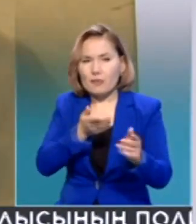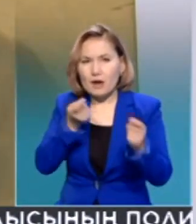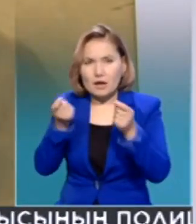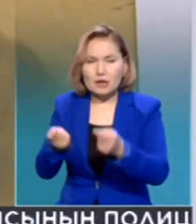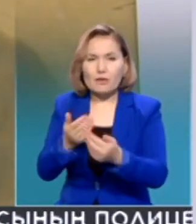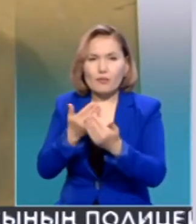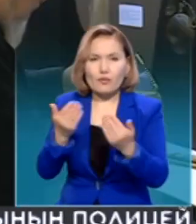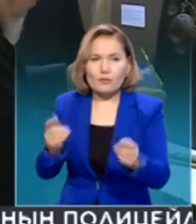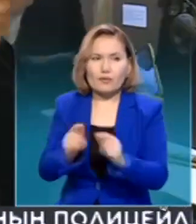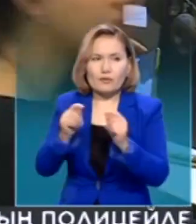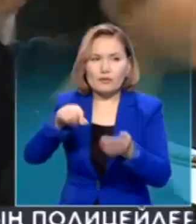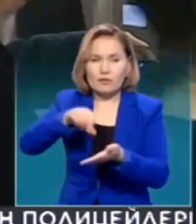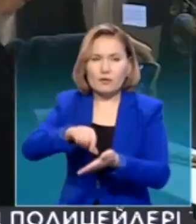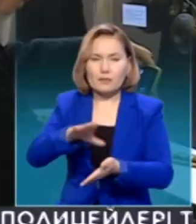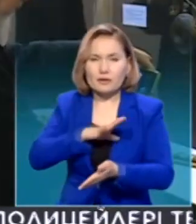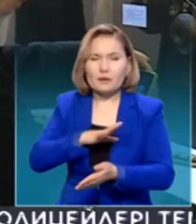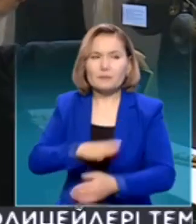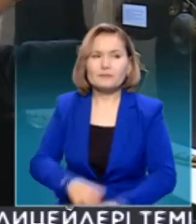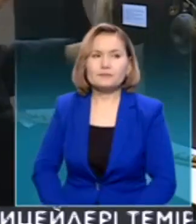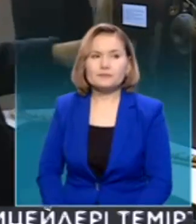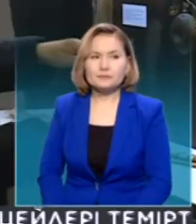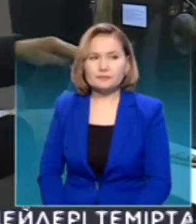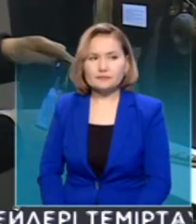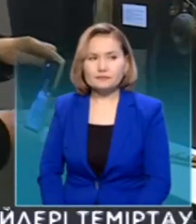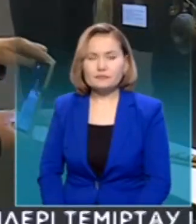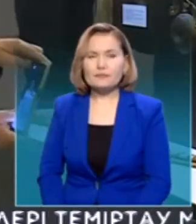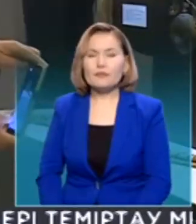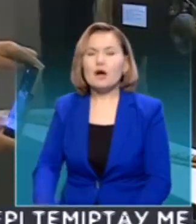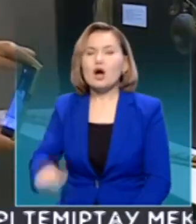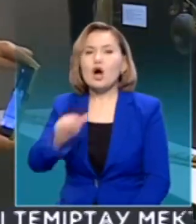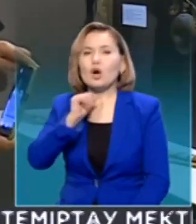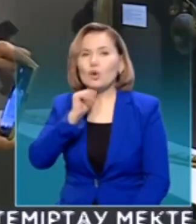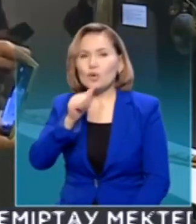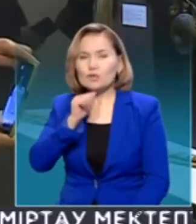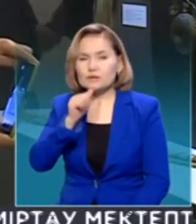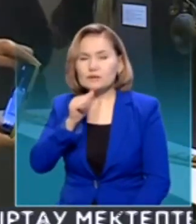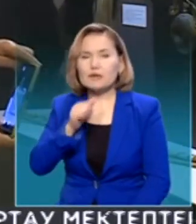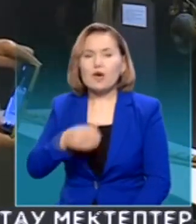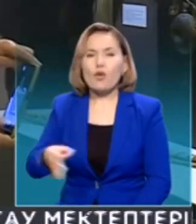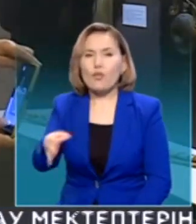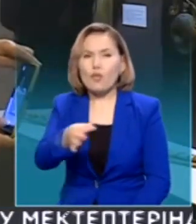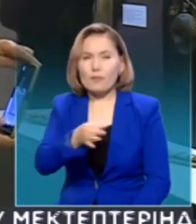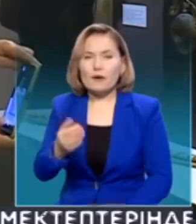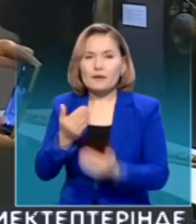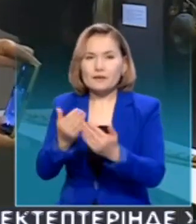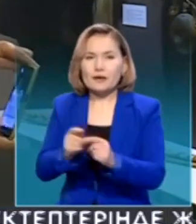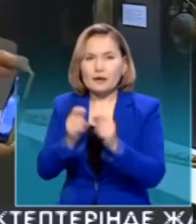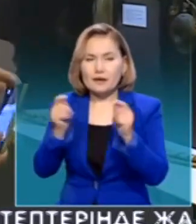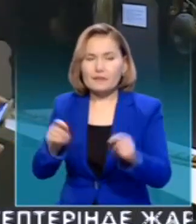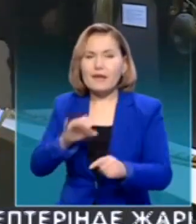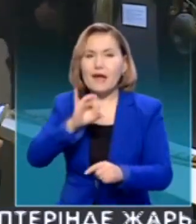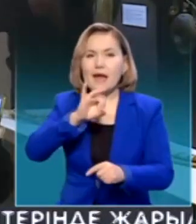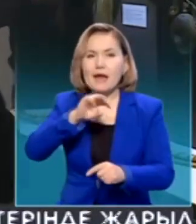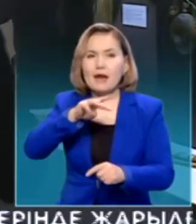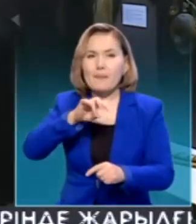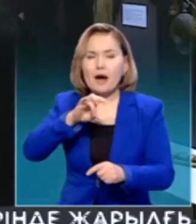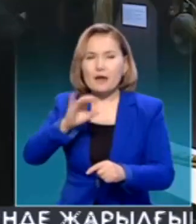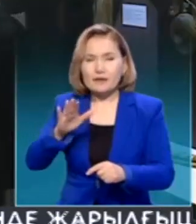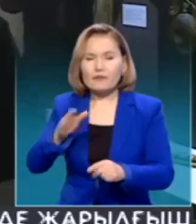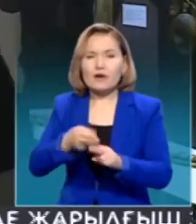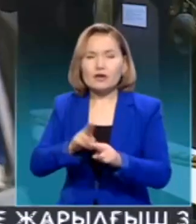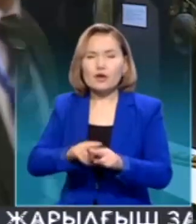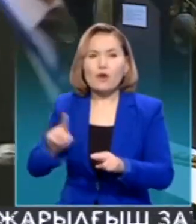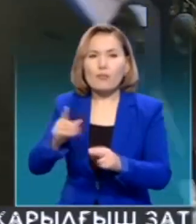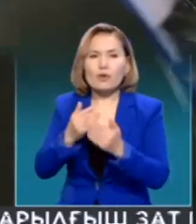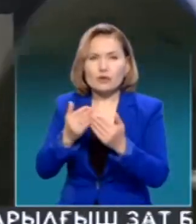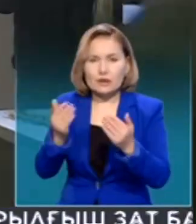қойған. Көрмеде Қостанай облыстық өлкетану музейінің жәдігерлері, Амангелді Иманов атындағы мемориалдық Амангелді ауданындағы